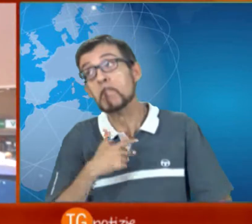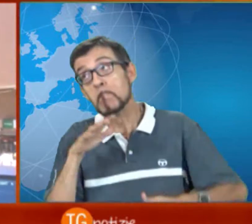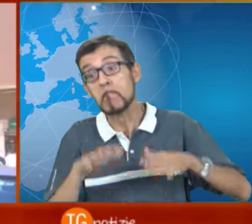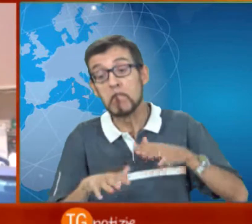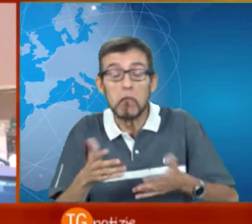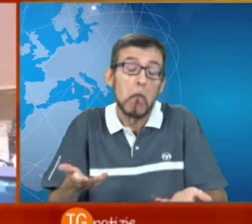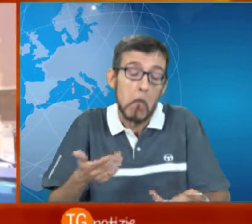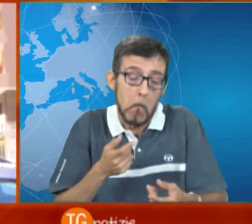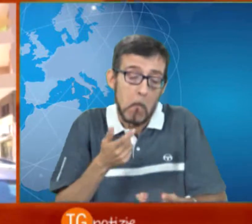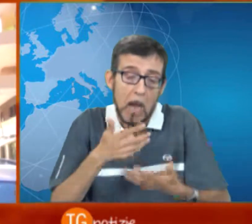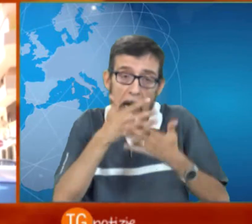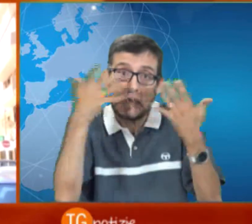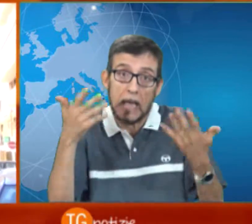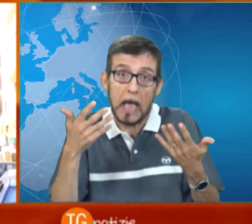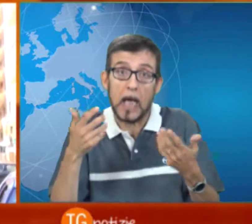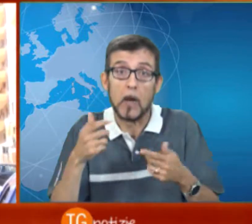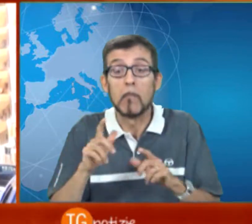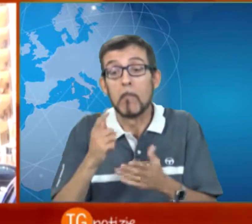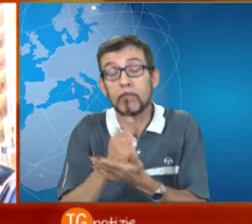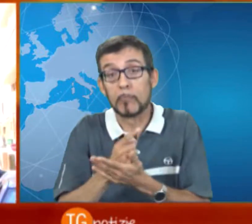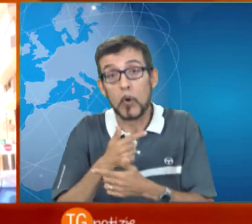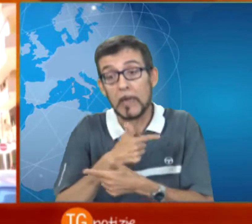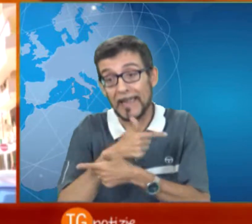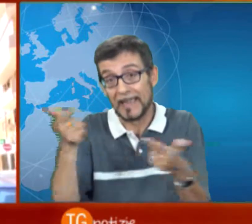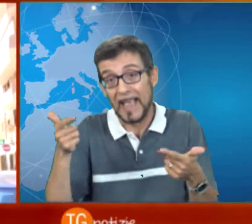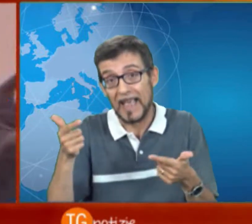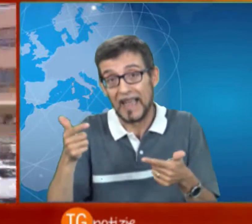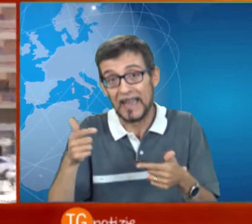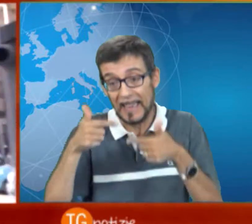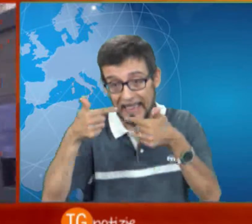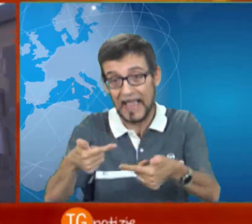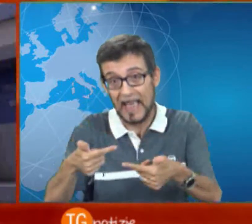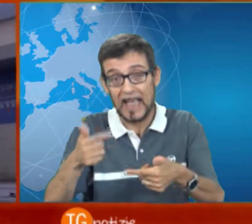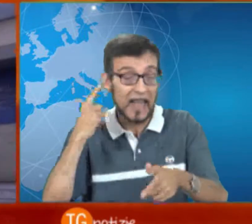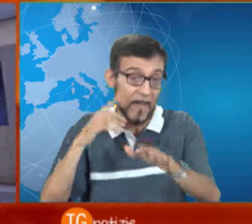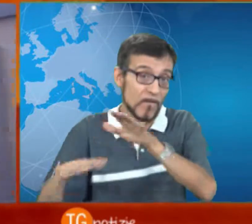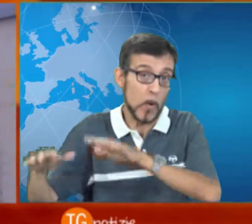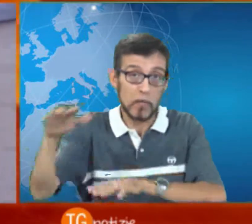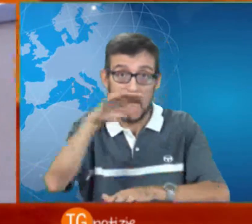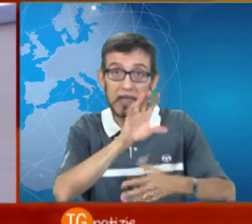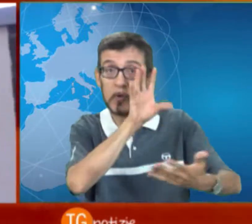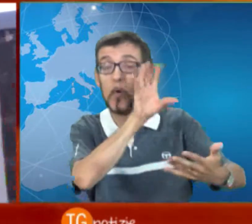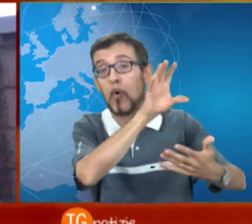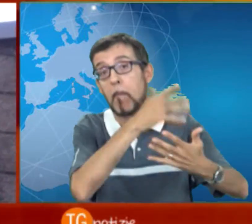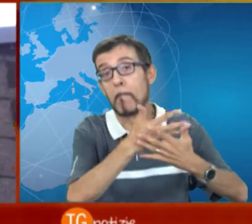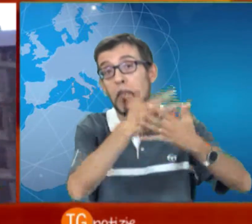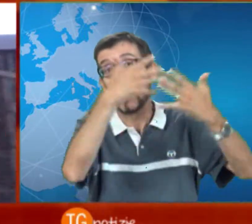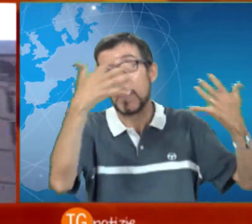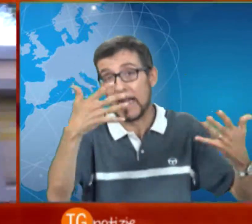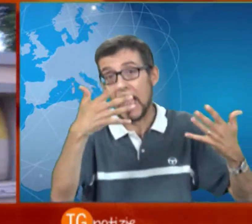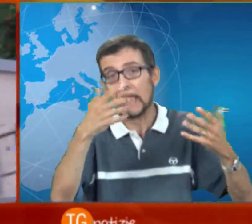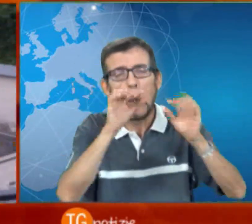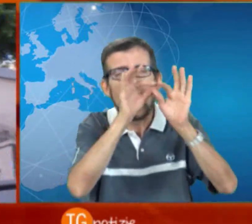sì, abbastanza chiaro. Magari le informazioni le avrei scritte un po' più grandi in maniera tale che tutti possano leggere,